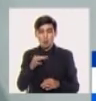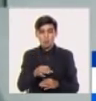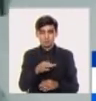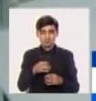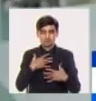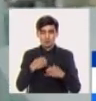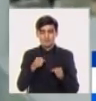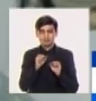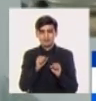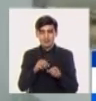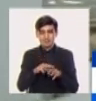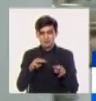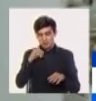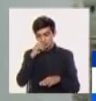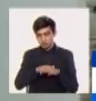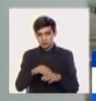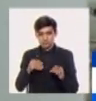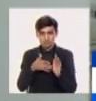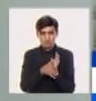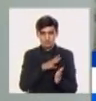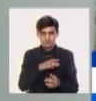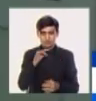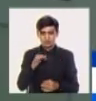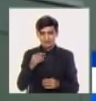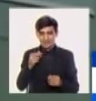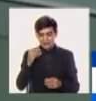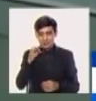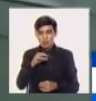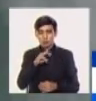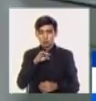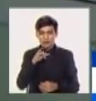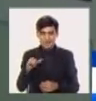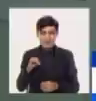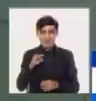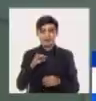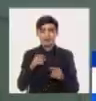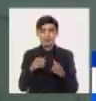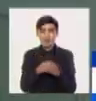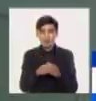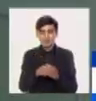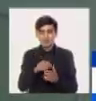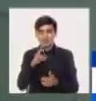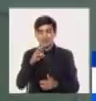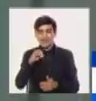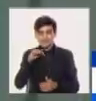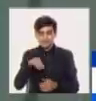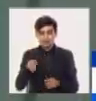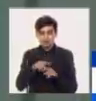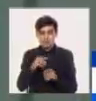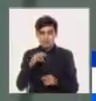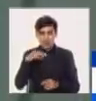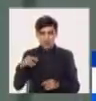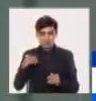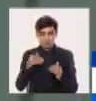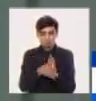саласына үкіметтен бөлінген қомақты қаражаттан бөлек өңірдегі ірі мұнай компаниялары миллиардтаған қаржымен қолдау көрсетті, бірақ жергілікті